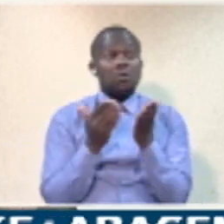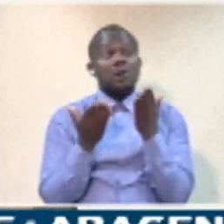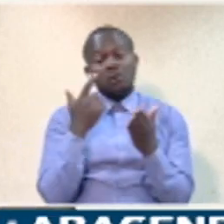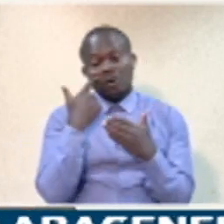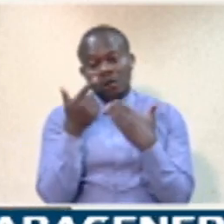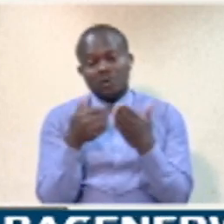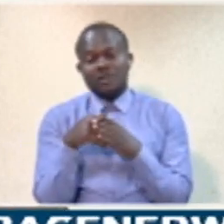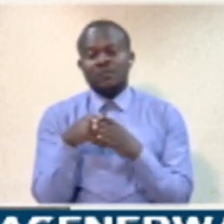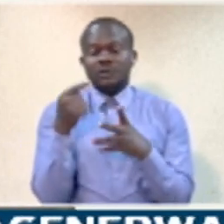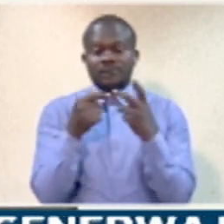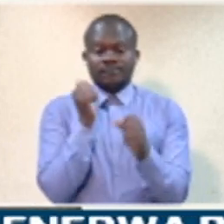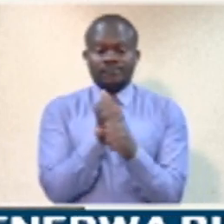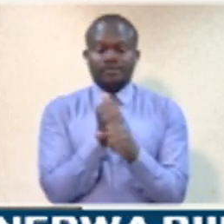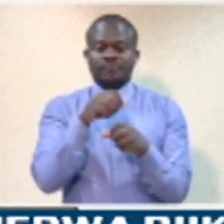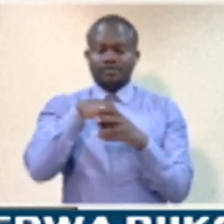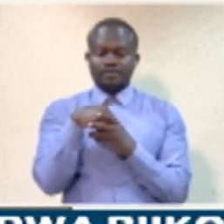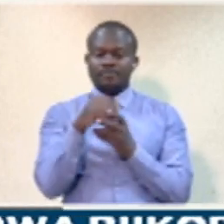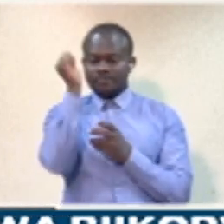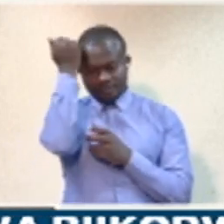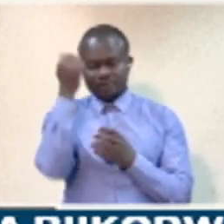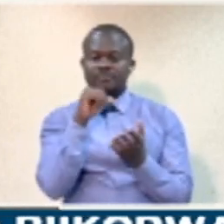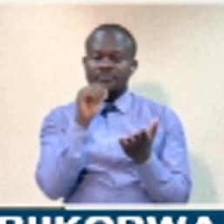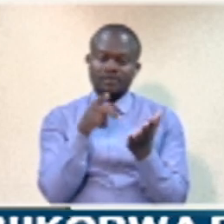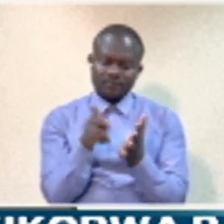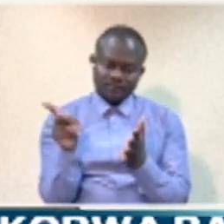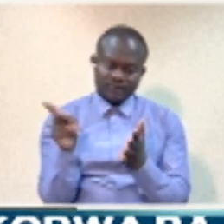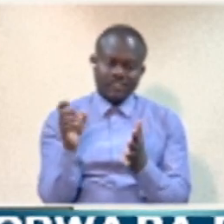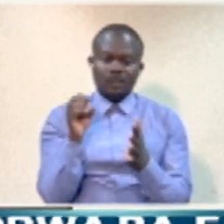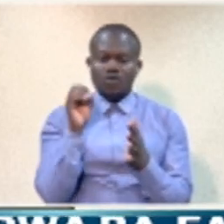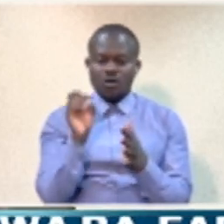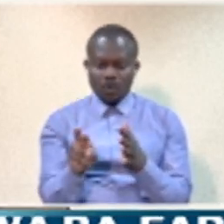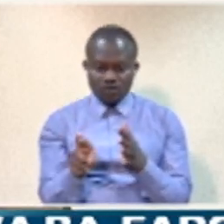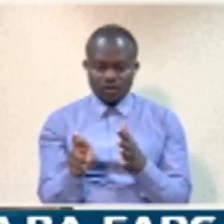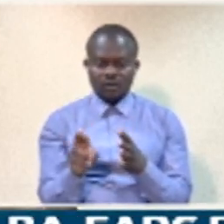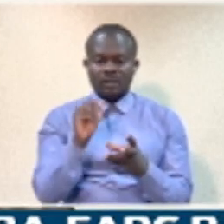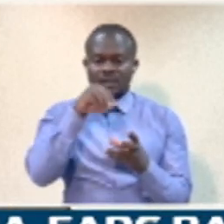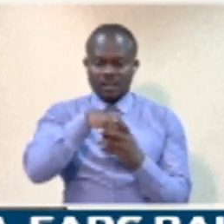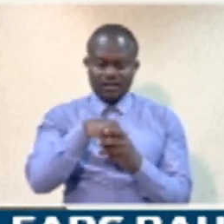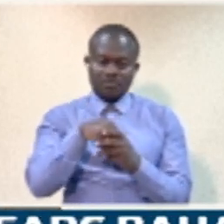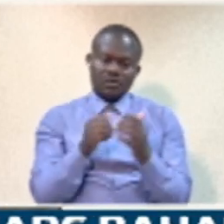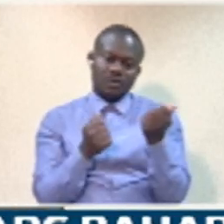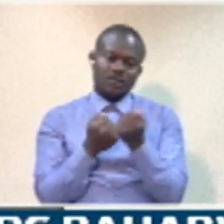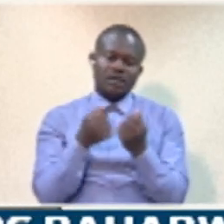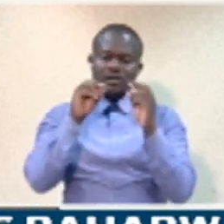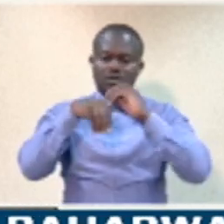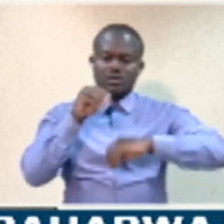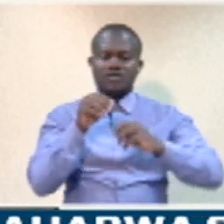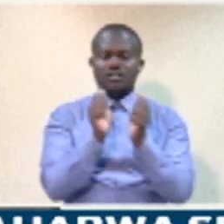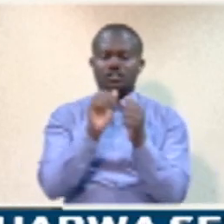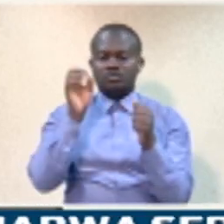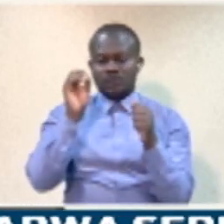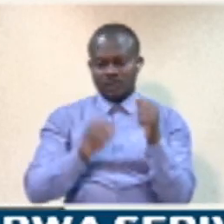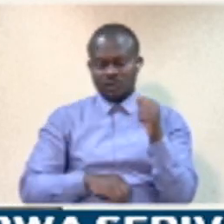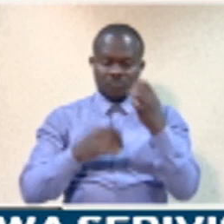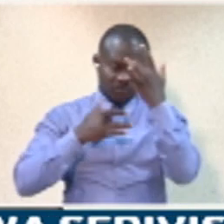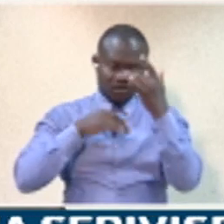ugasanga mu byo ari bukorerwe hari byo mituweli itishyura cyangwa se hariho nyunganiramusanzu 10%